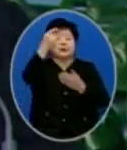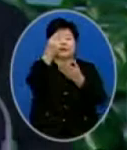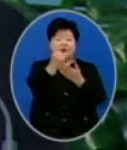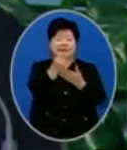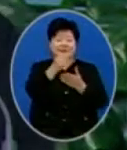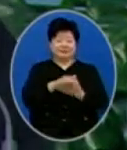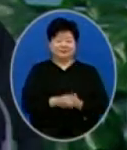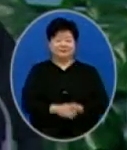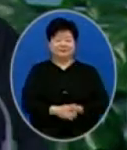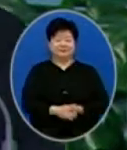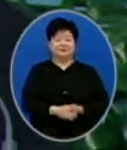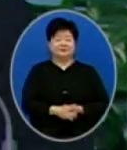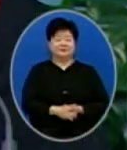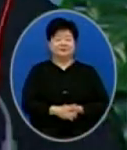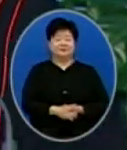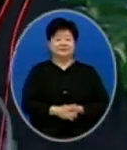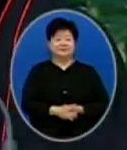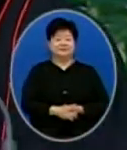것입니다